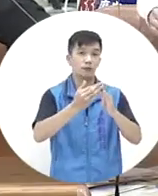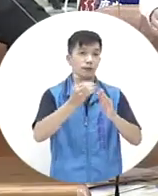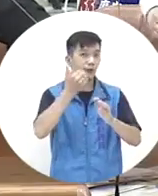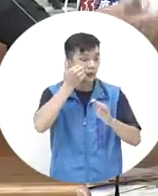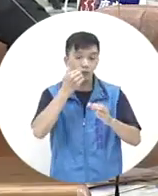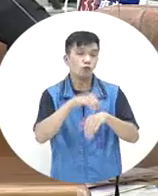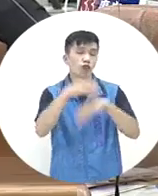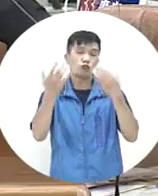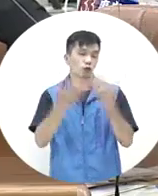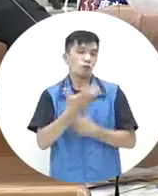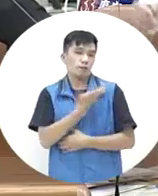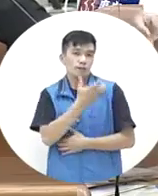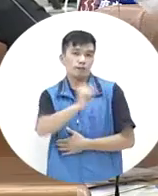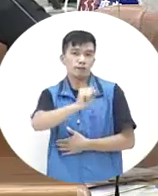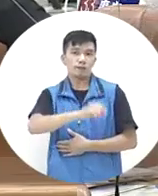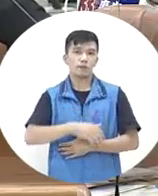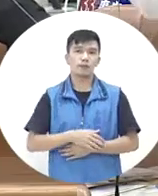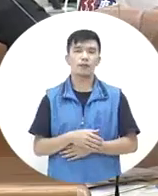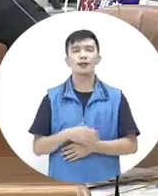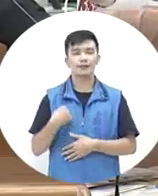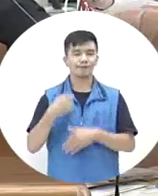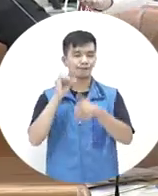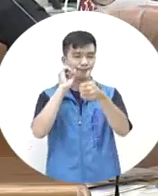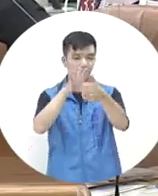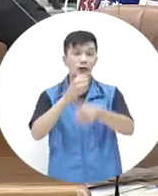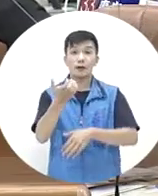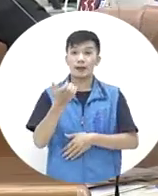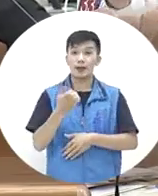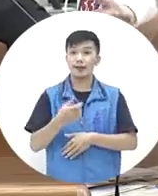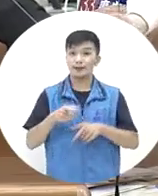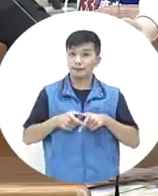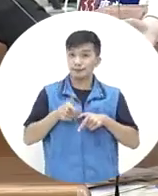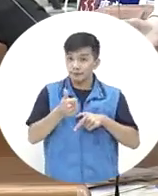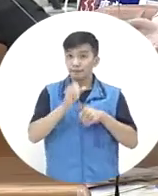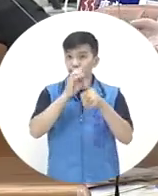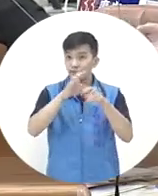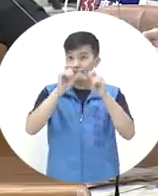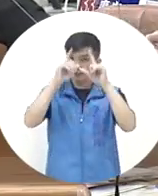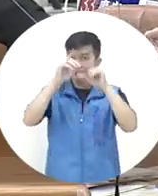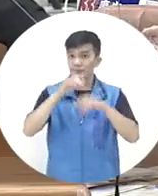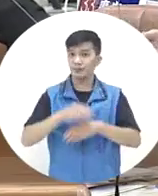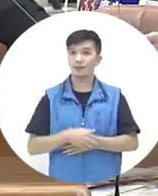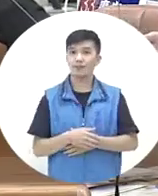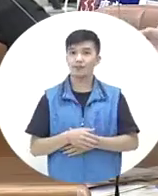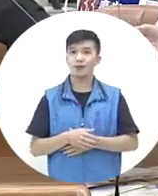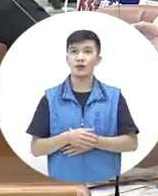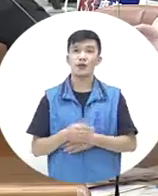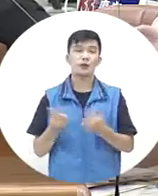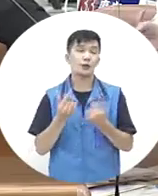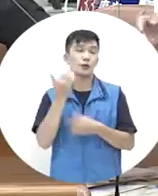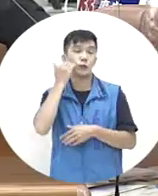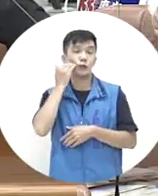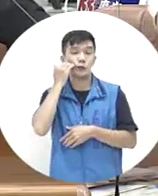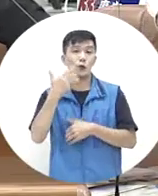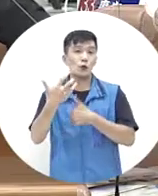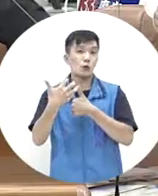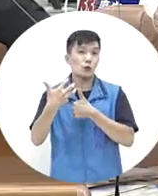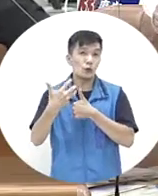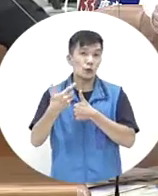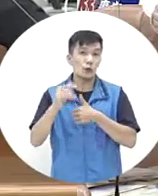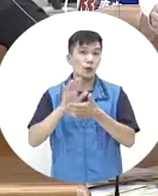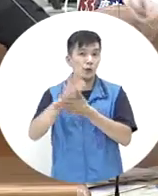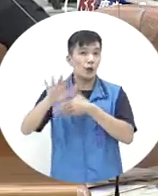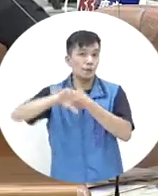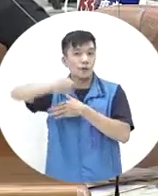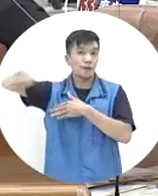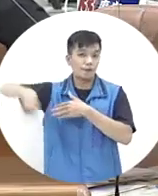跟你讲啊，你今天有这样的位置，我刚是好意，我很担心哦。吼，李坤城一种猛欢哦，外界解读可多了啦。 哎，